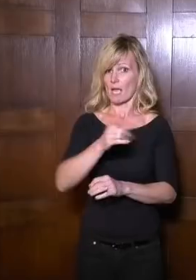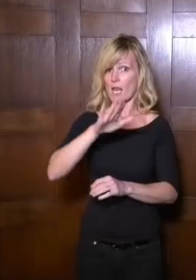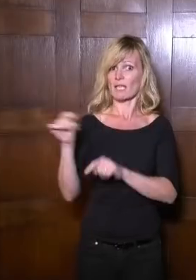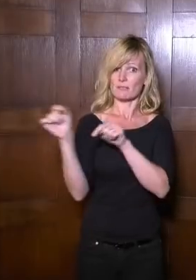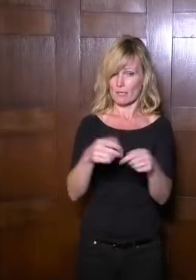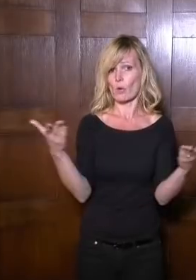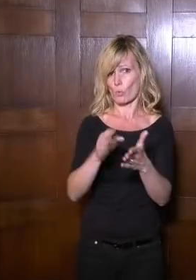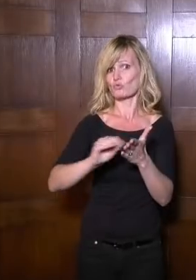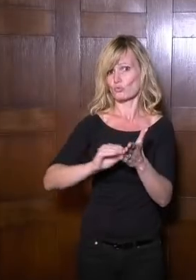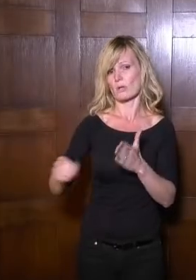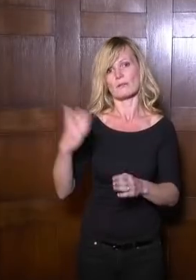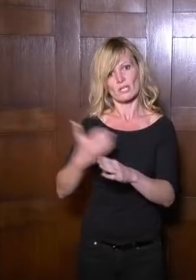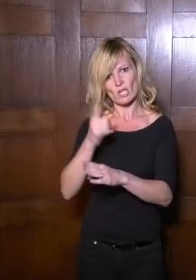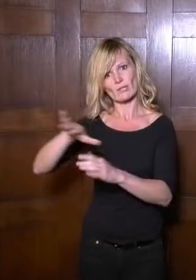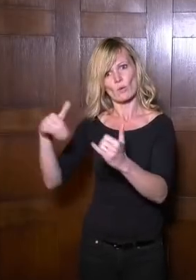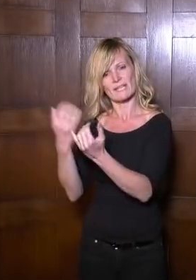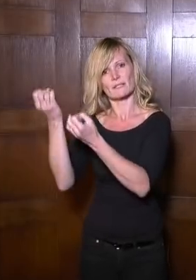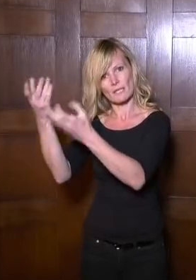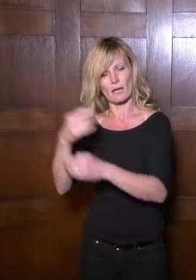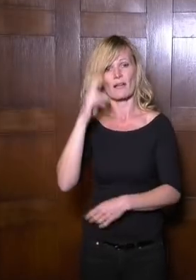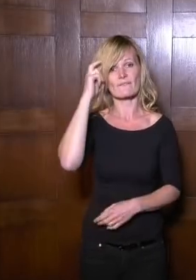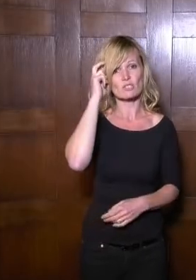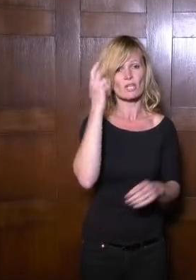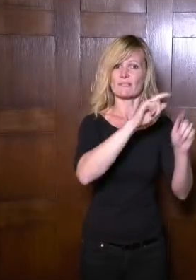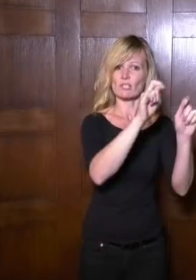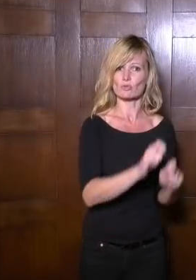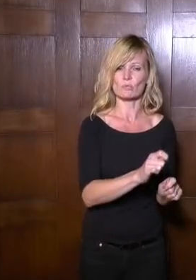Die wissenschaftlichen Studien geben uns auch recht.